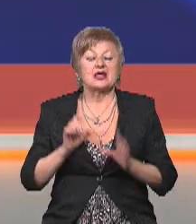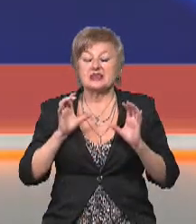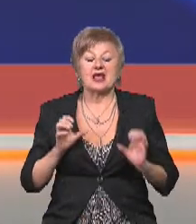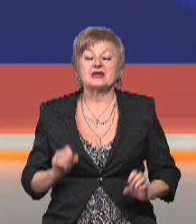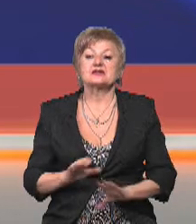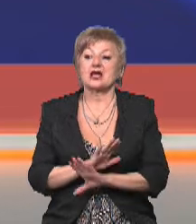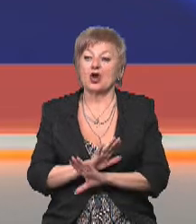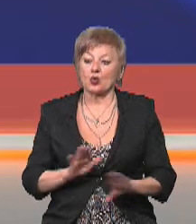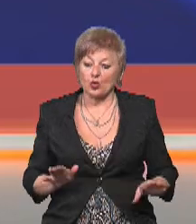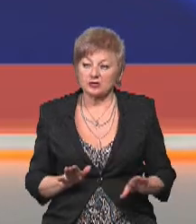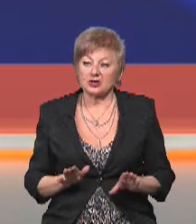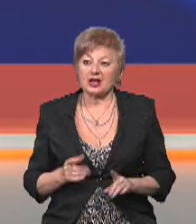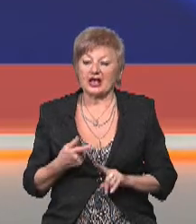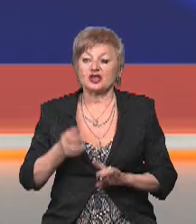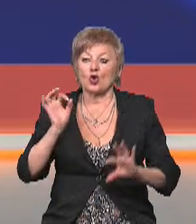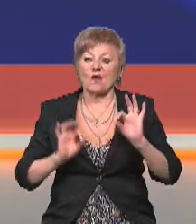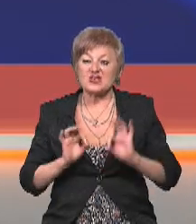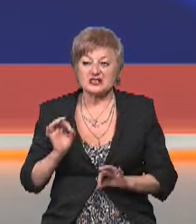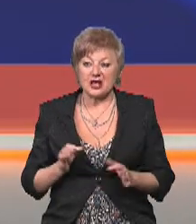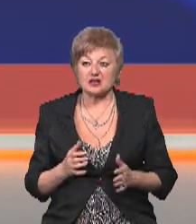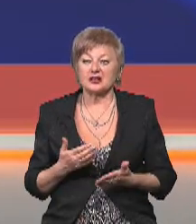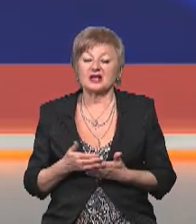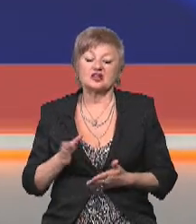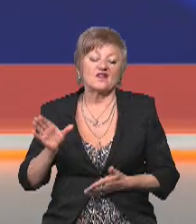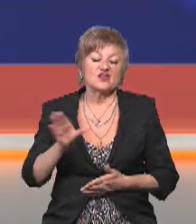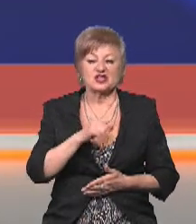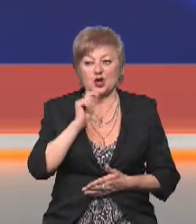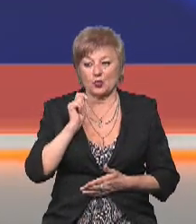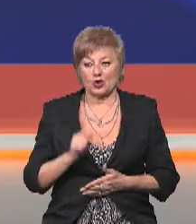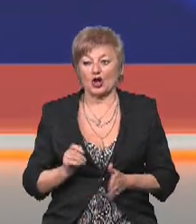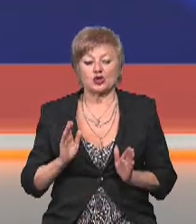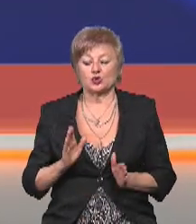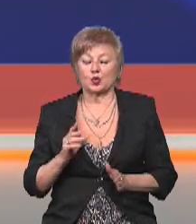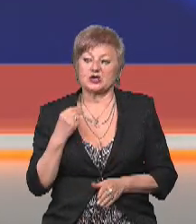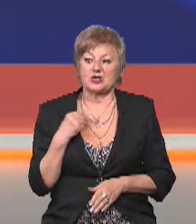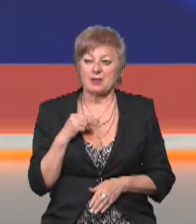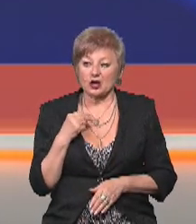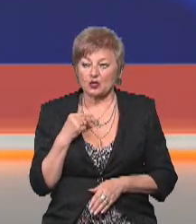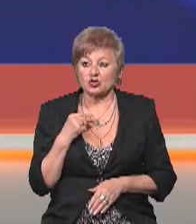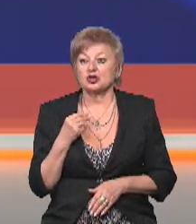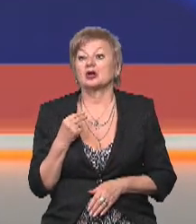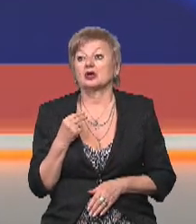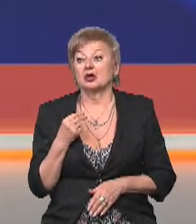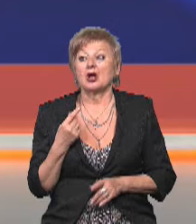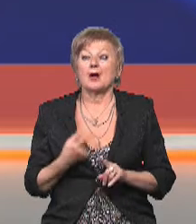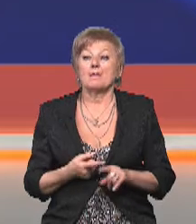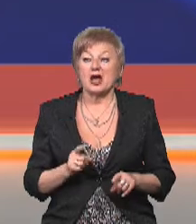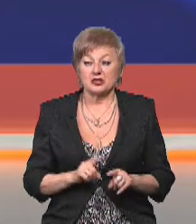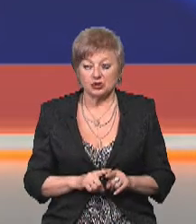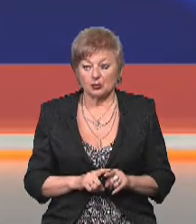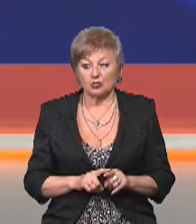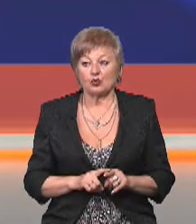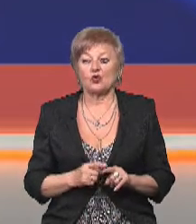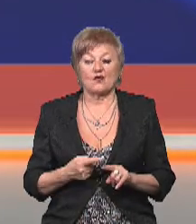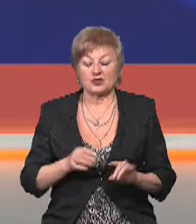законными начисления эти коэффициенты. Они касаются всей Украины и Запорожья, и области в частности, поэтому в